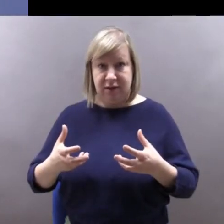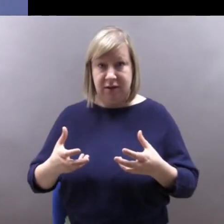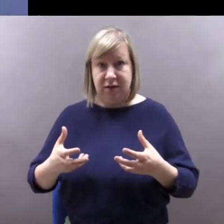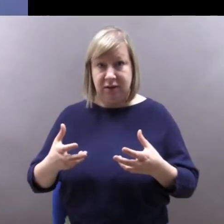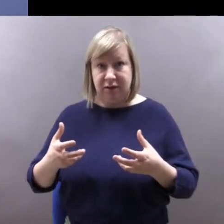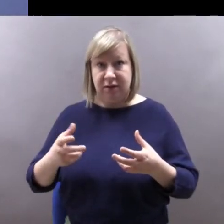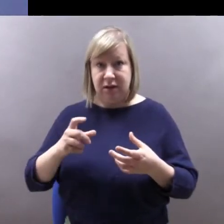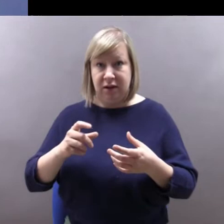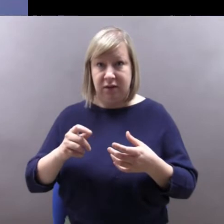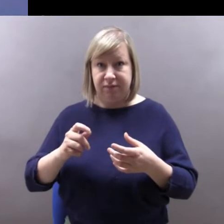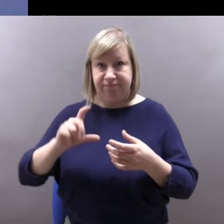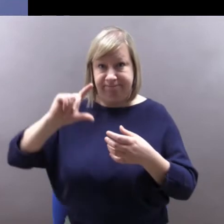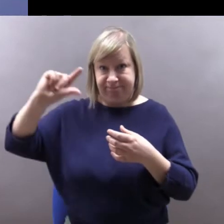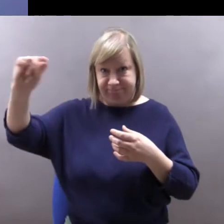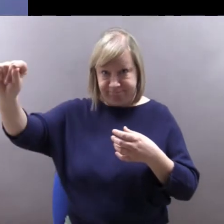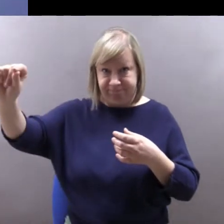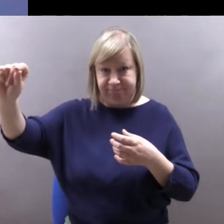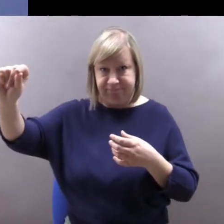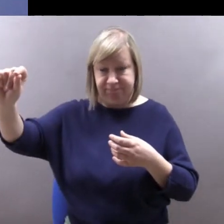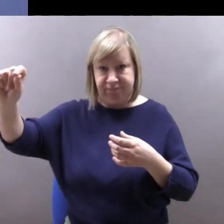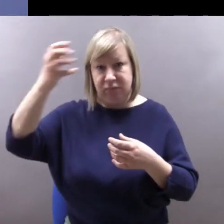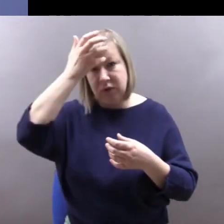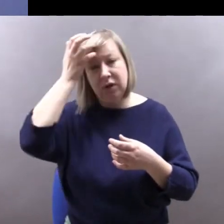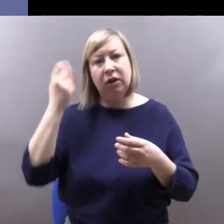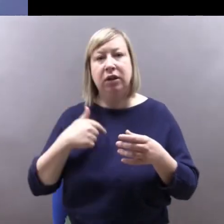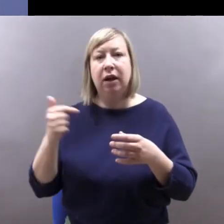musiał przejechać przez taki rękaw, przez